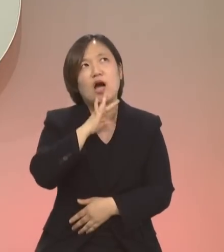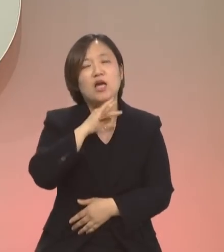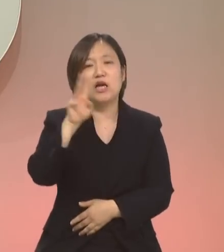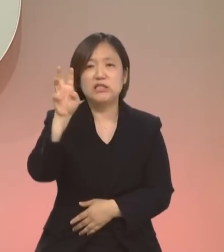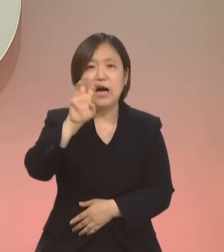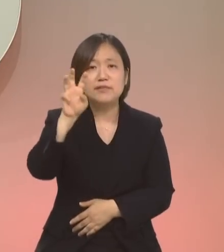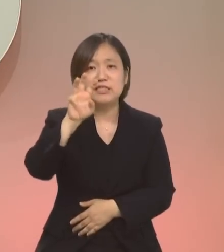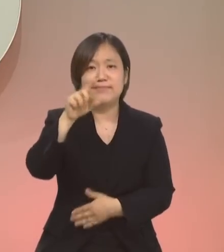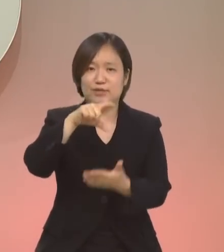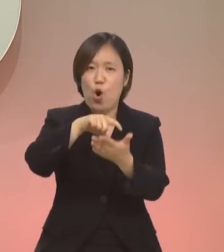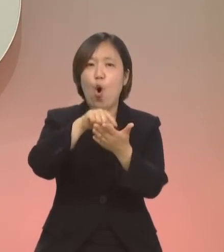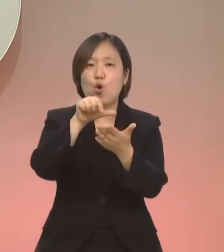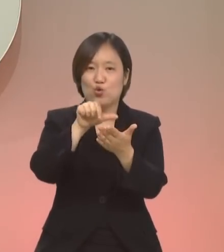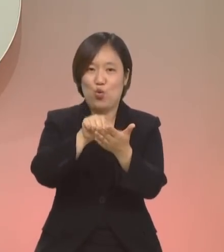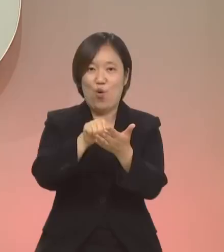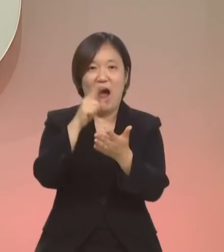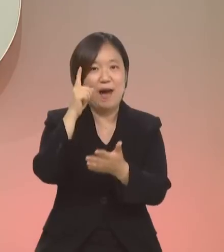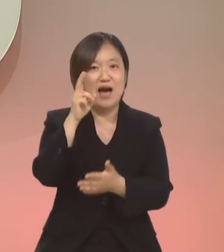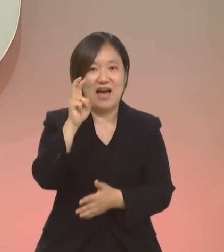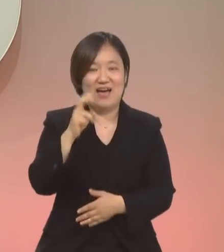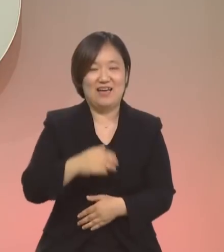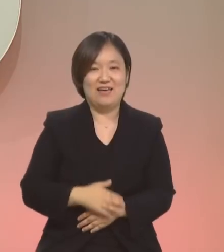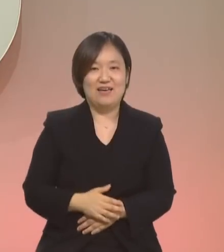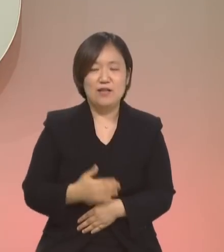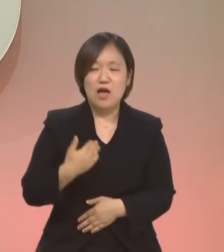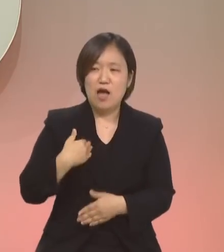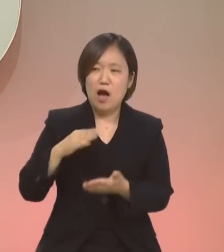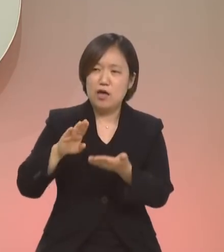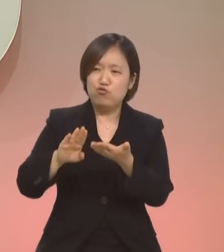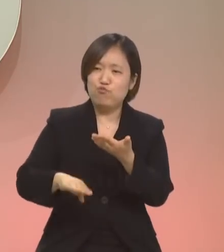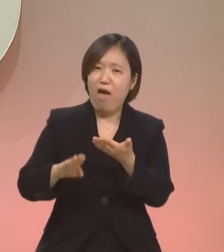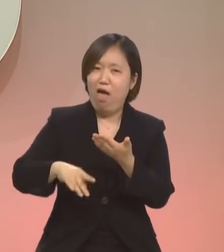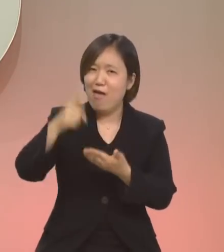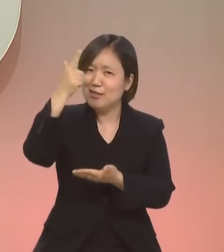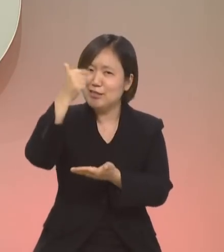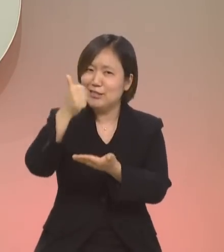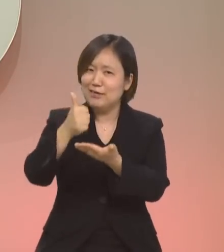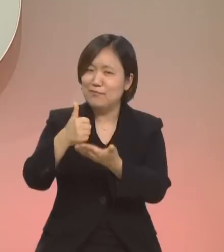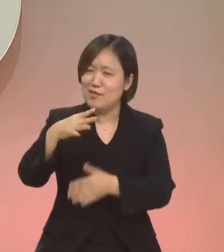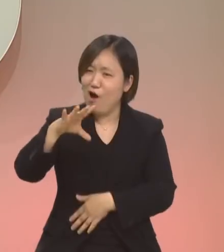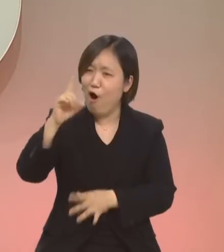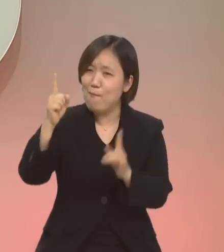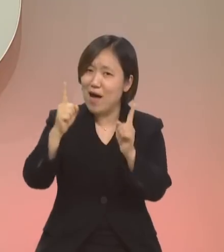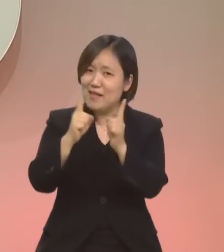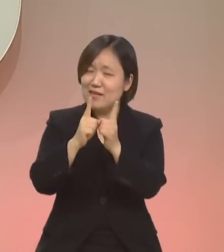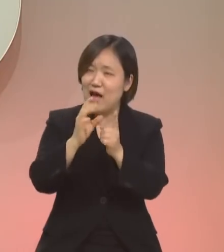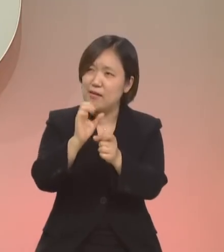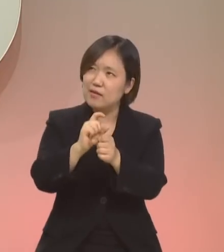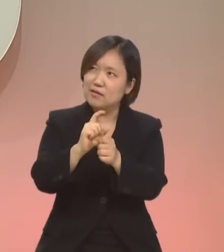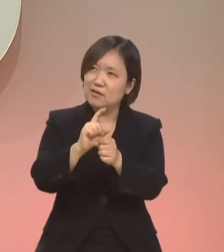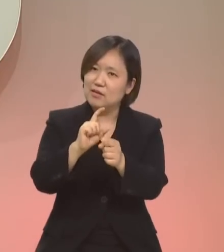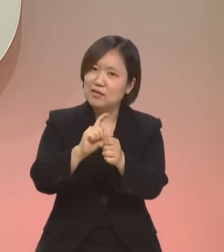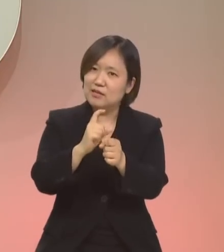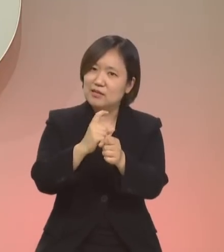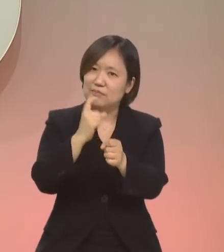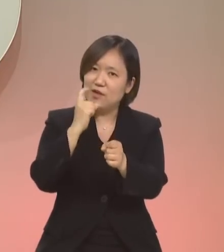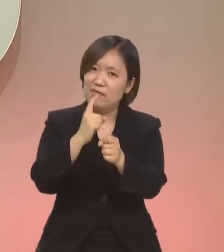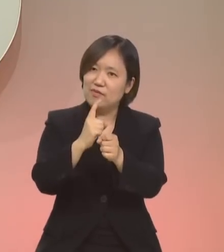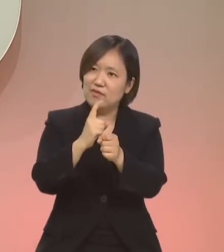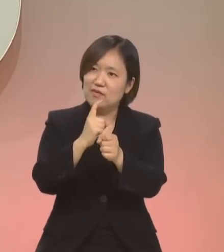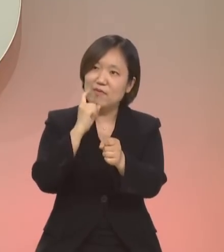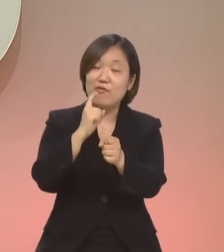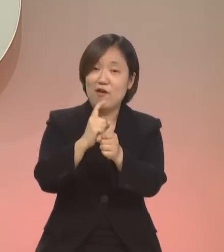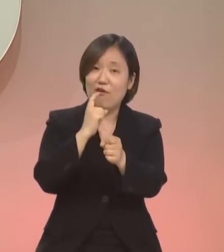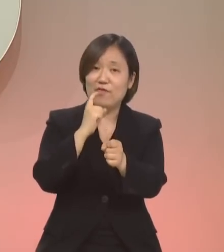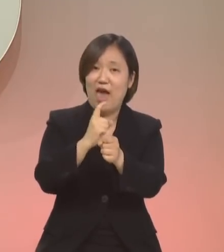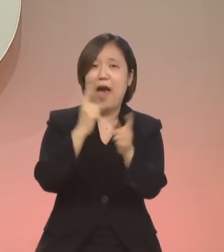그 스님을 그 후배 쓰면 처음 봤을 때가 글쓴이 20대 20대에 그 스님의 동국대학교 다닐